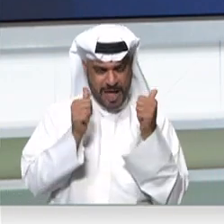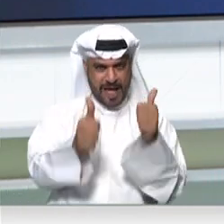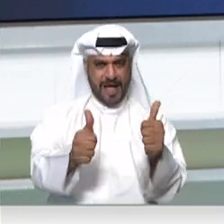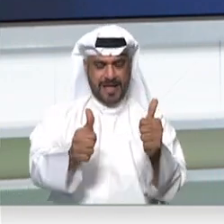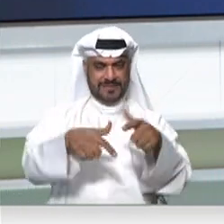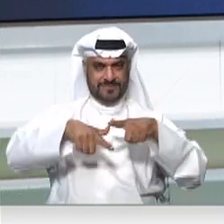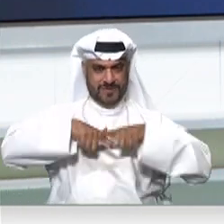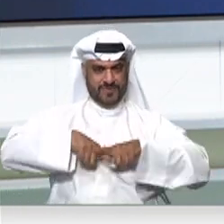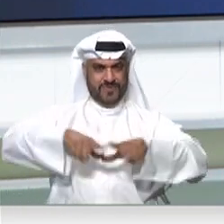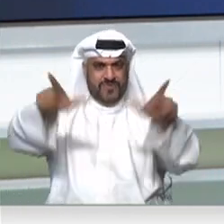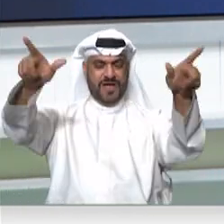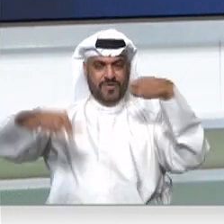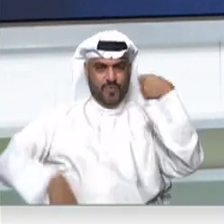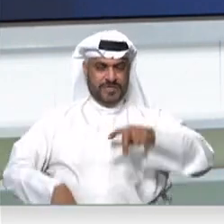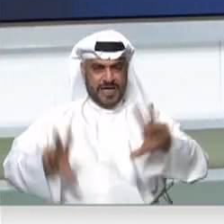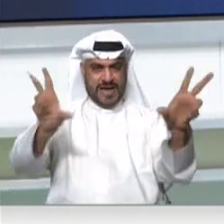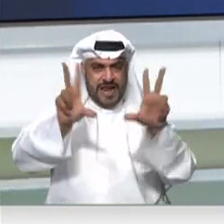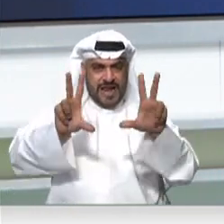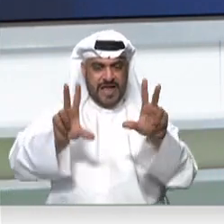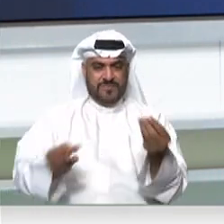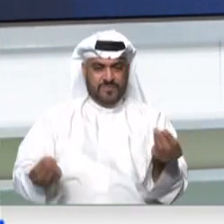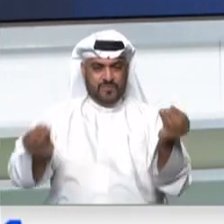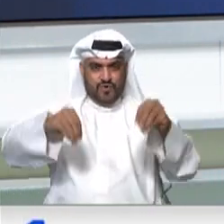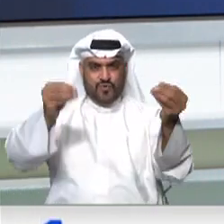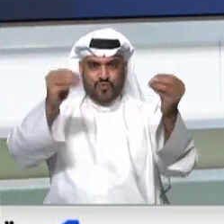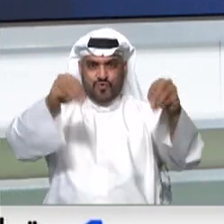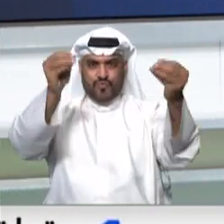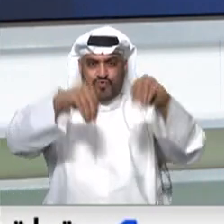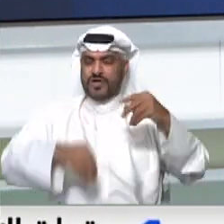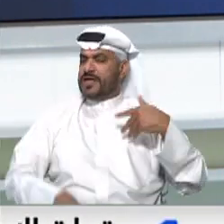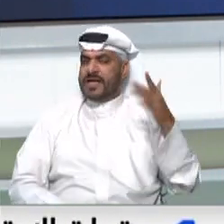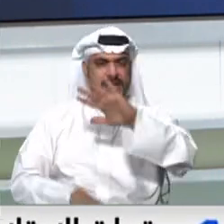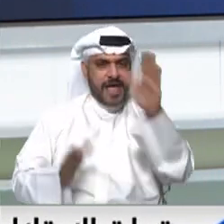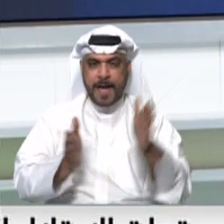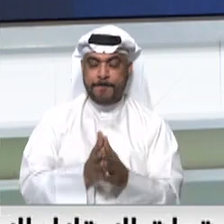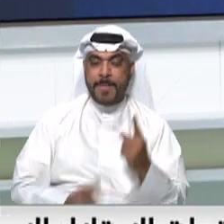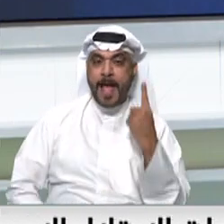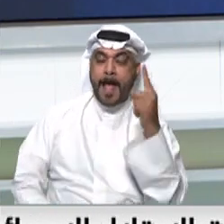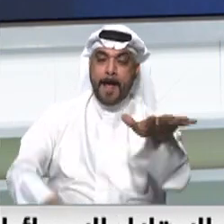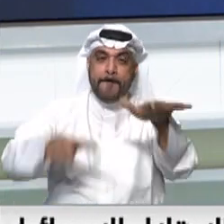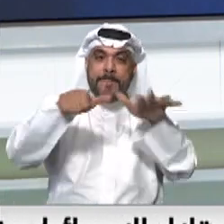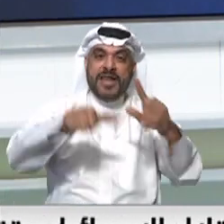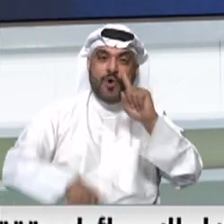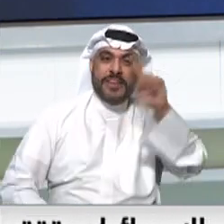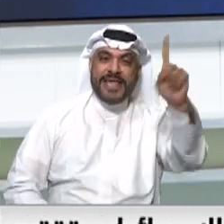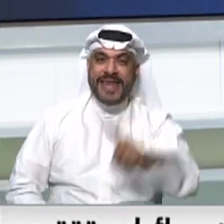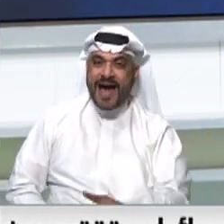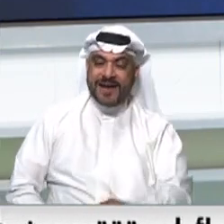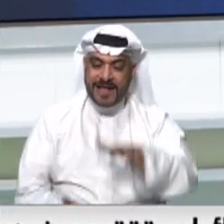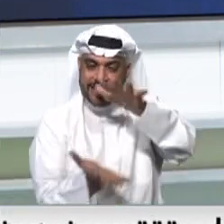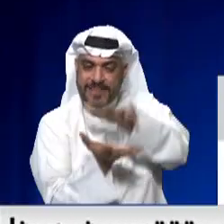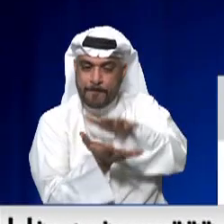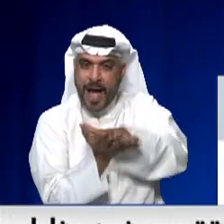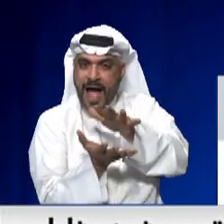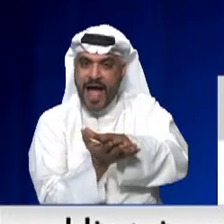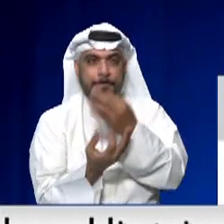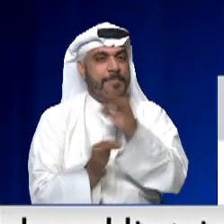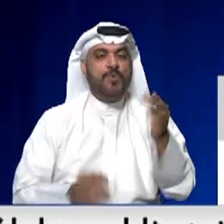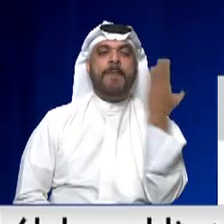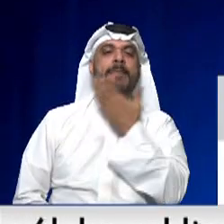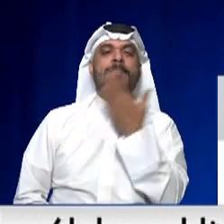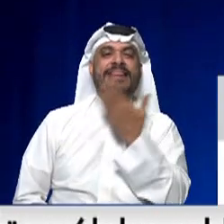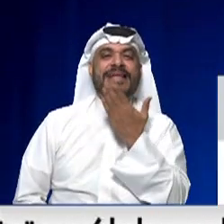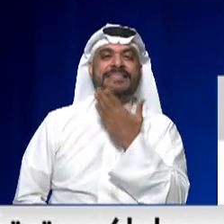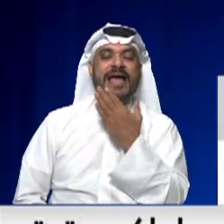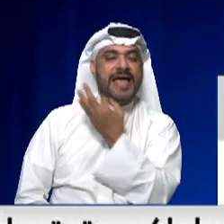لا في سباعي متوقعا ان تبلغ ايرادات المطبعه قرابه مليون دينار هذا العام بعد ان كانت لا تتجاوز